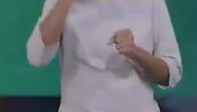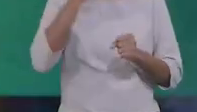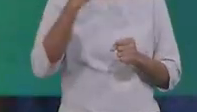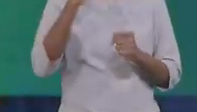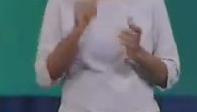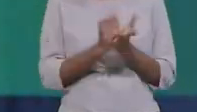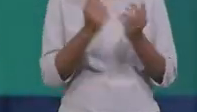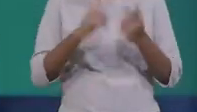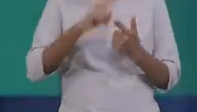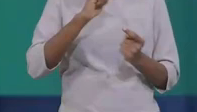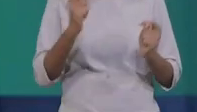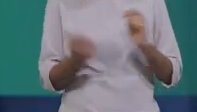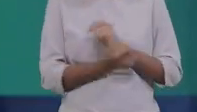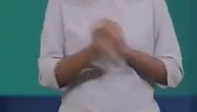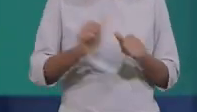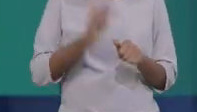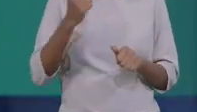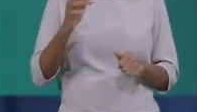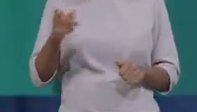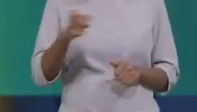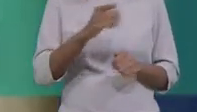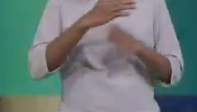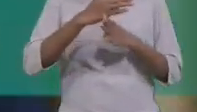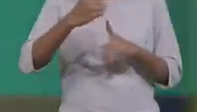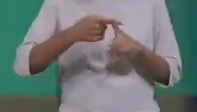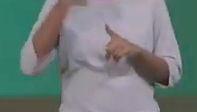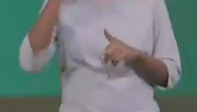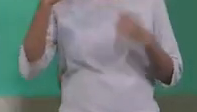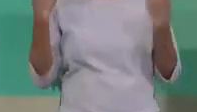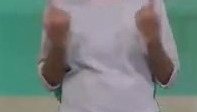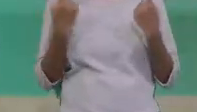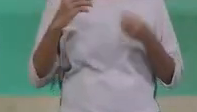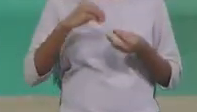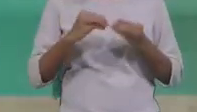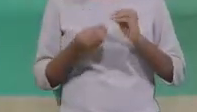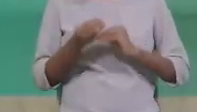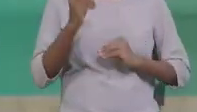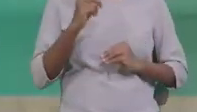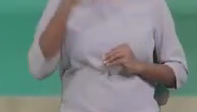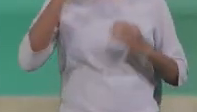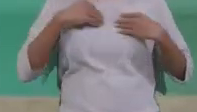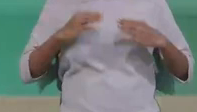venu détourner chacun de vous de ses péchés.